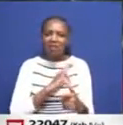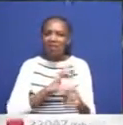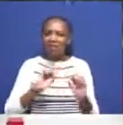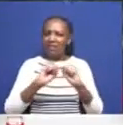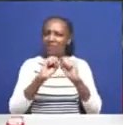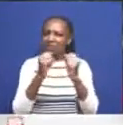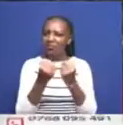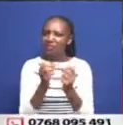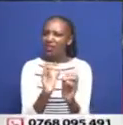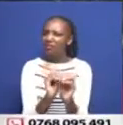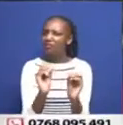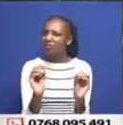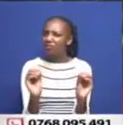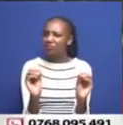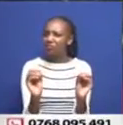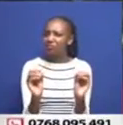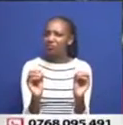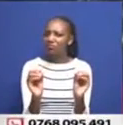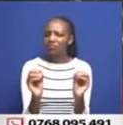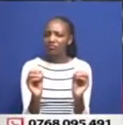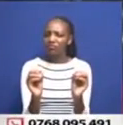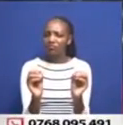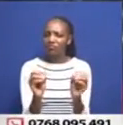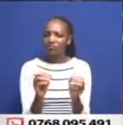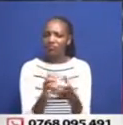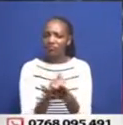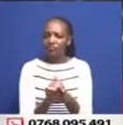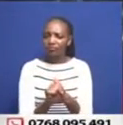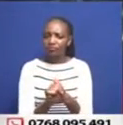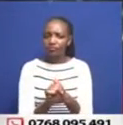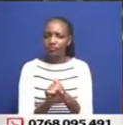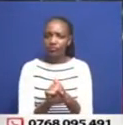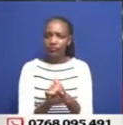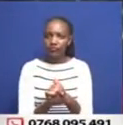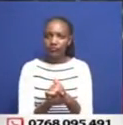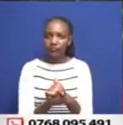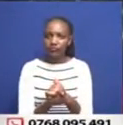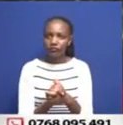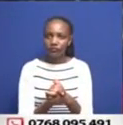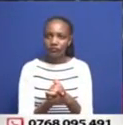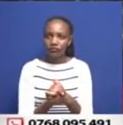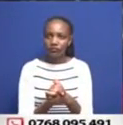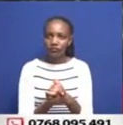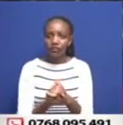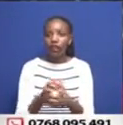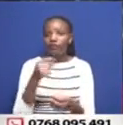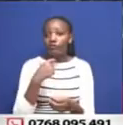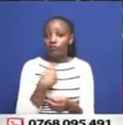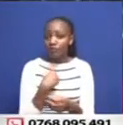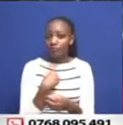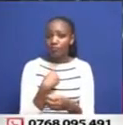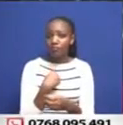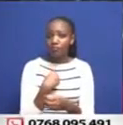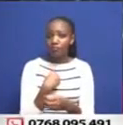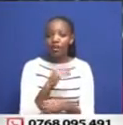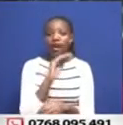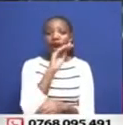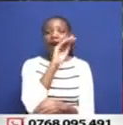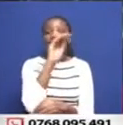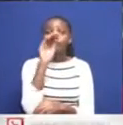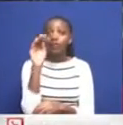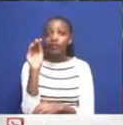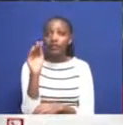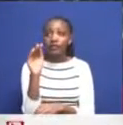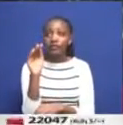saa ingine uwezi sikiza na mtoto wako ama na kukaa wako mmekaa chini. So ningependa tu kuwaeleza,